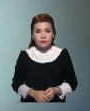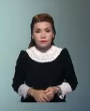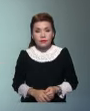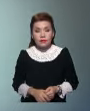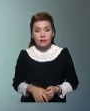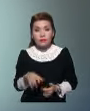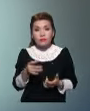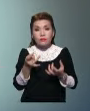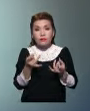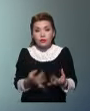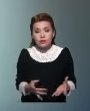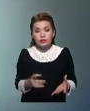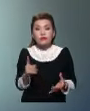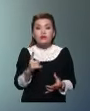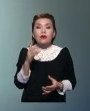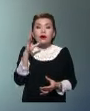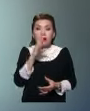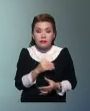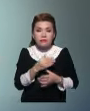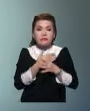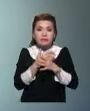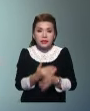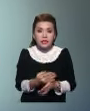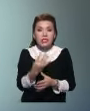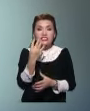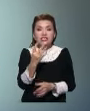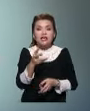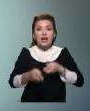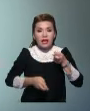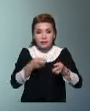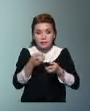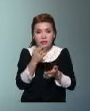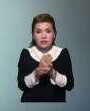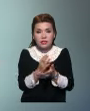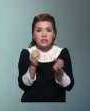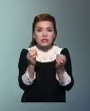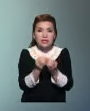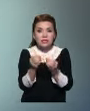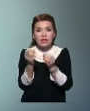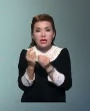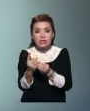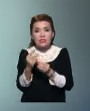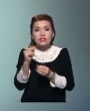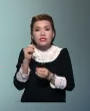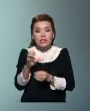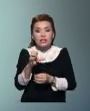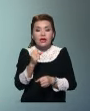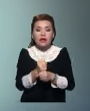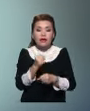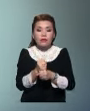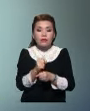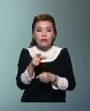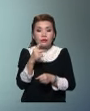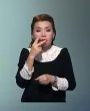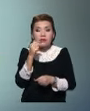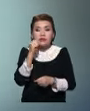Так что мы просто делаем все, что в наших силах. Осталось еще 4 операции. У нас 10-11-часовой рабочий день. Так что не уверен, что у нас получится увидеть